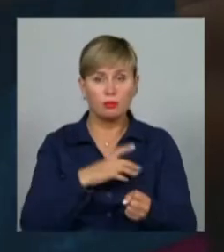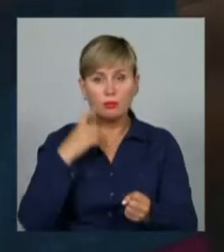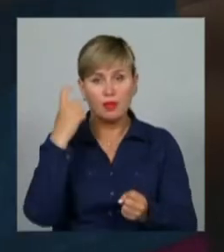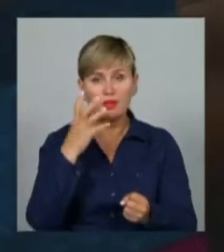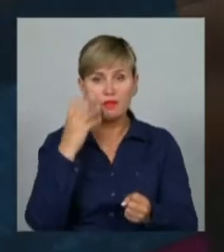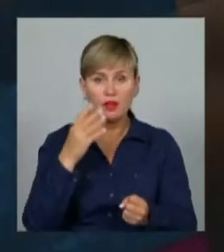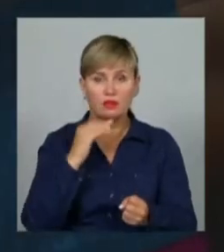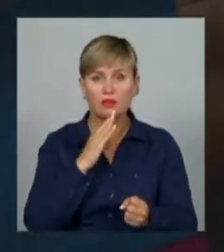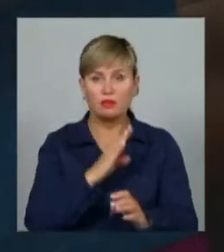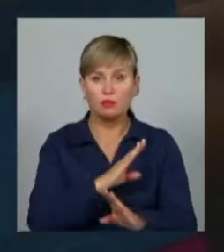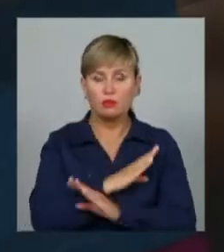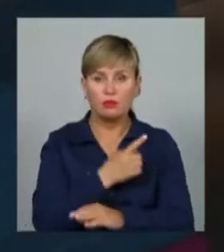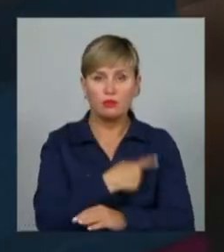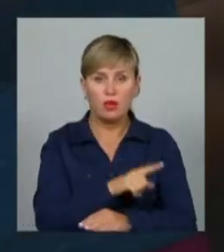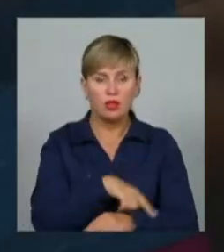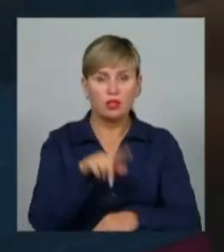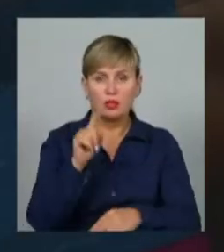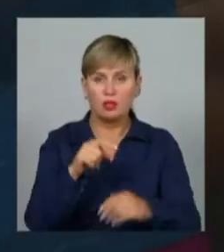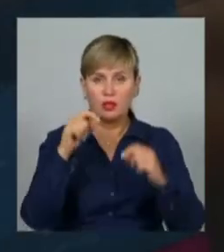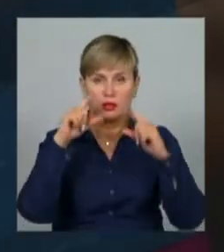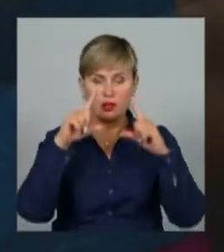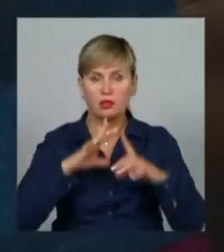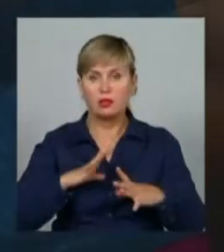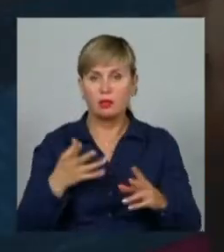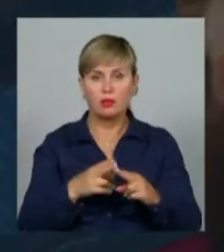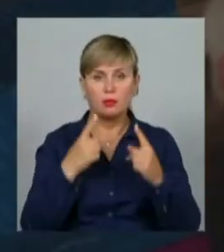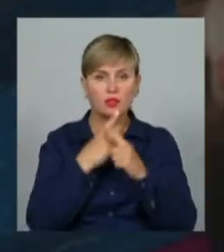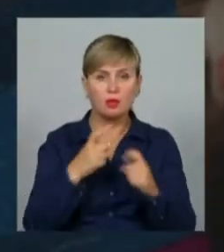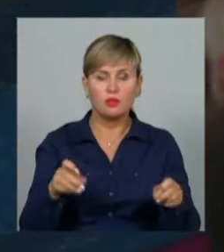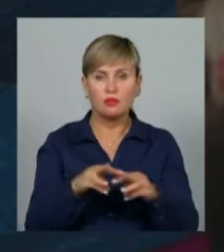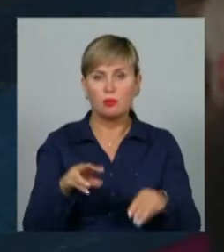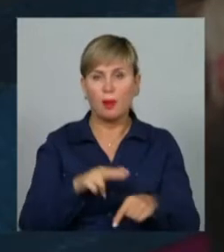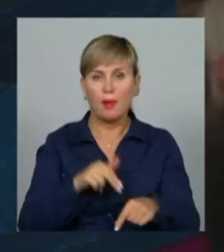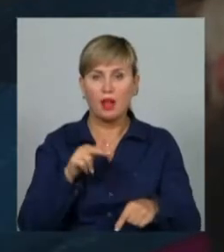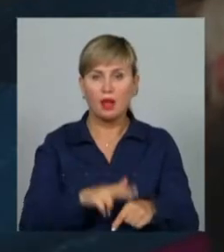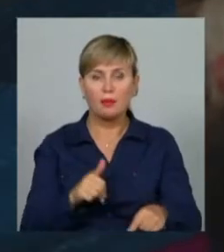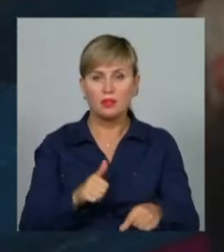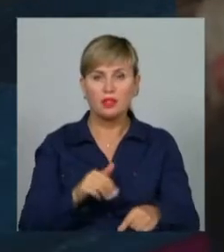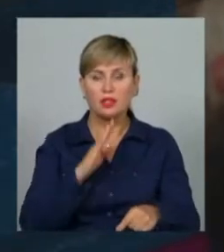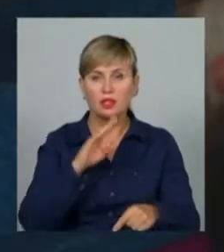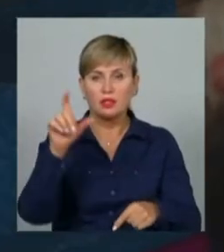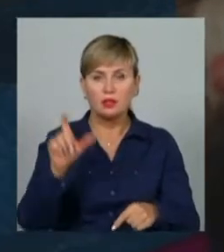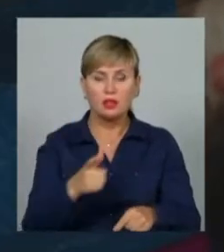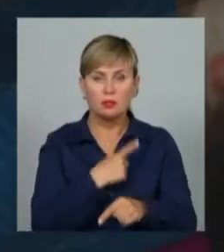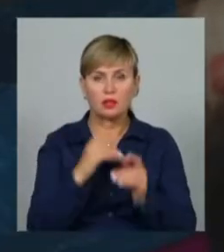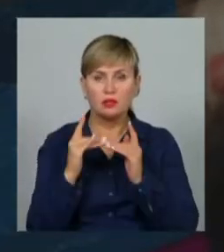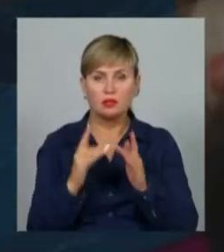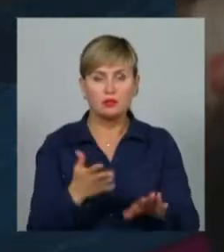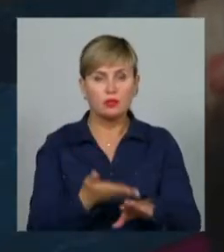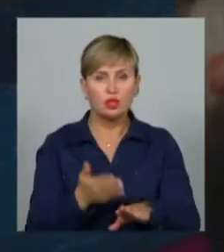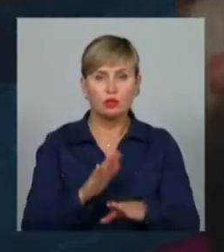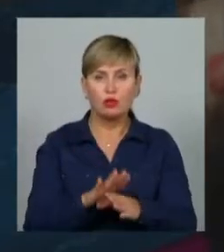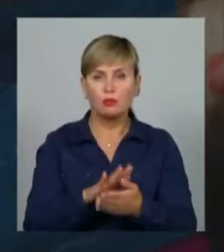Алматы, скончалась в больнице, не приходя в сознание. Об этом сообщили в департаменте полиции. Подростка госпитализировали в крайне